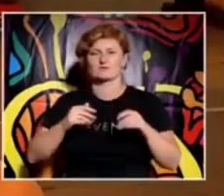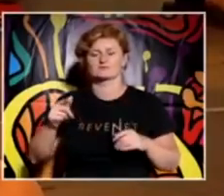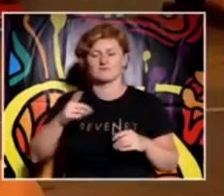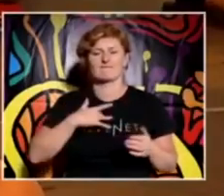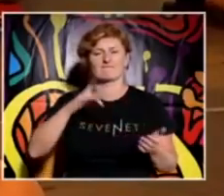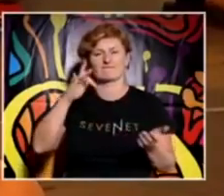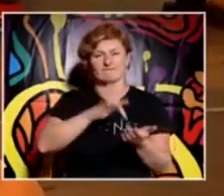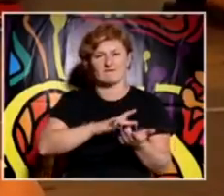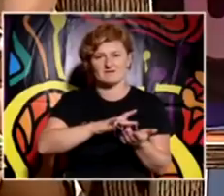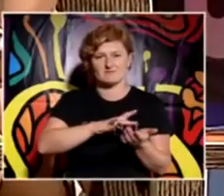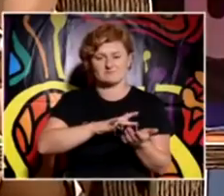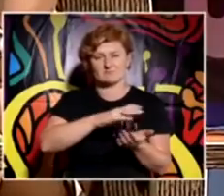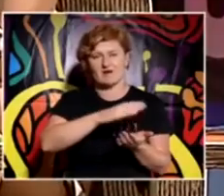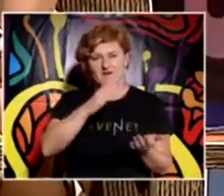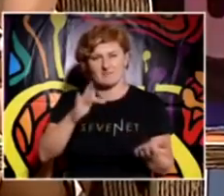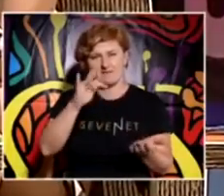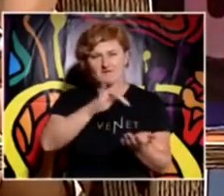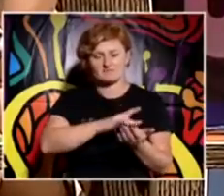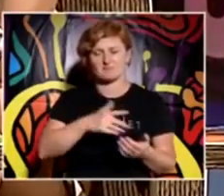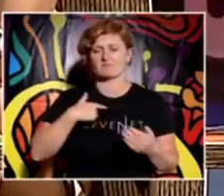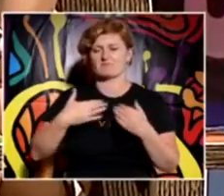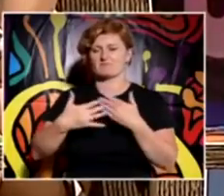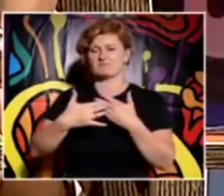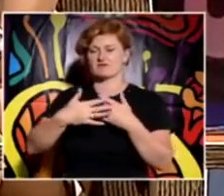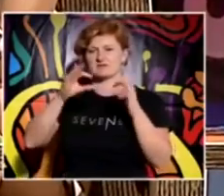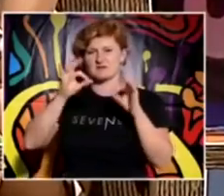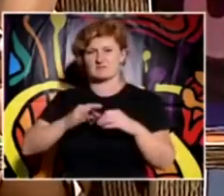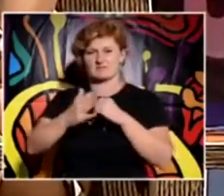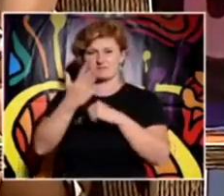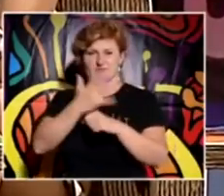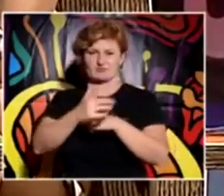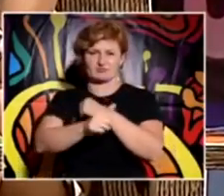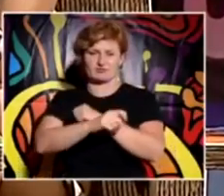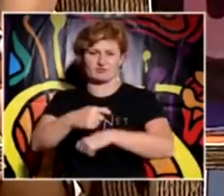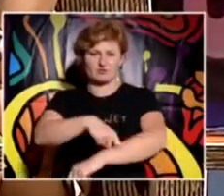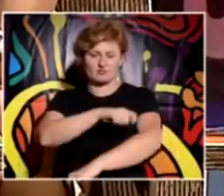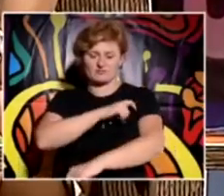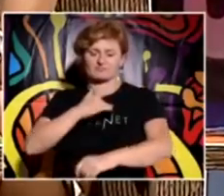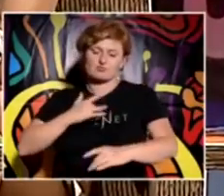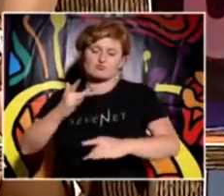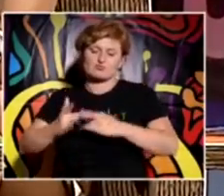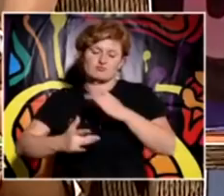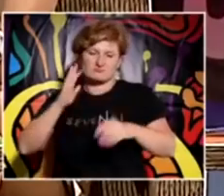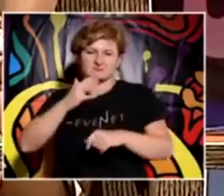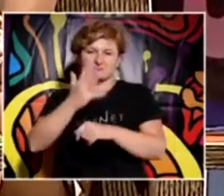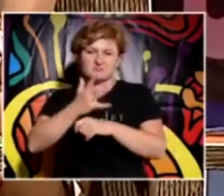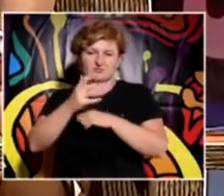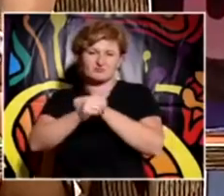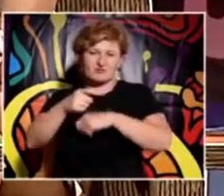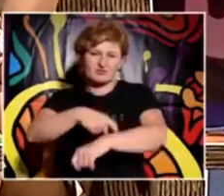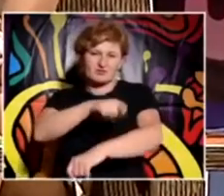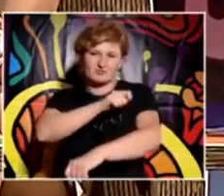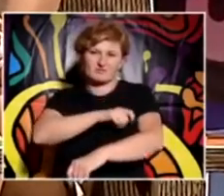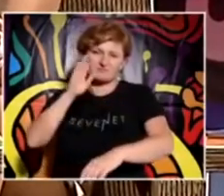wyspie. Najbliższy sklep to był jakieś 50-60 kilometrów. No wtedy akurat byliśmy rowerami, więc te 50-60 kilometrów to